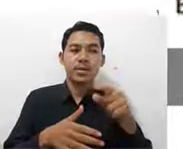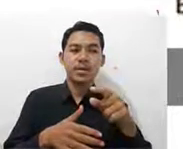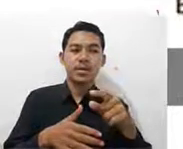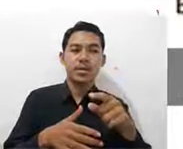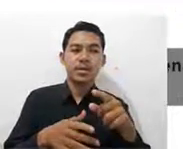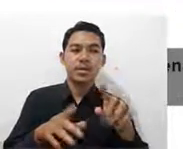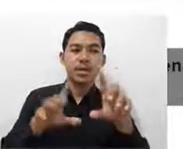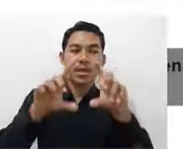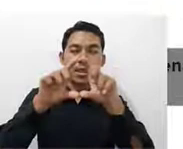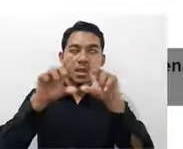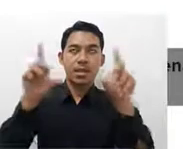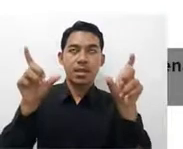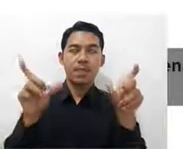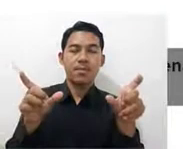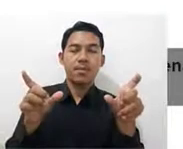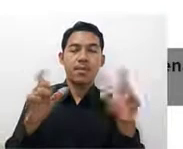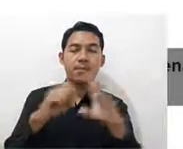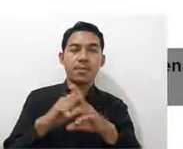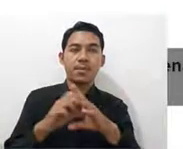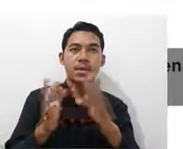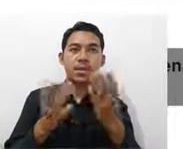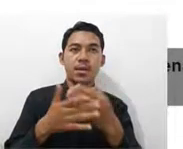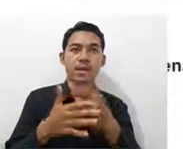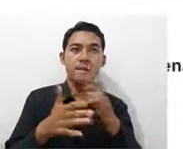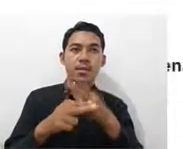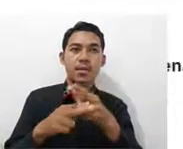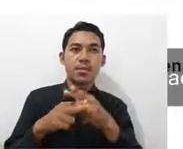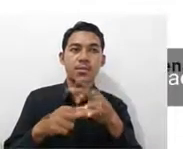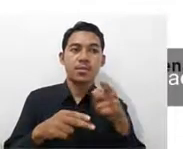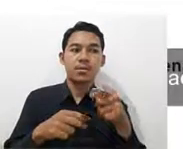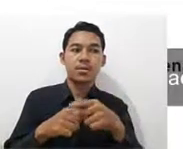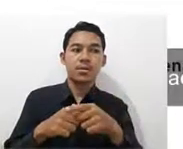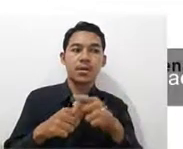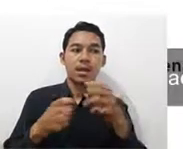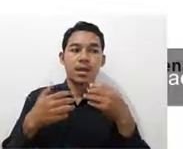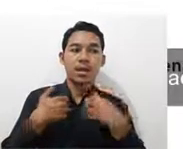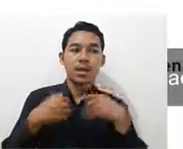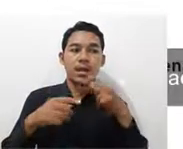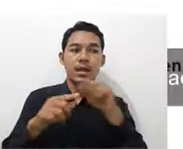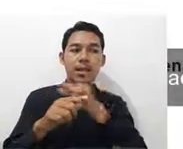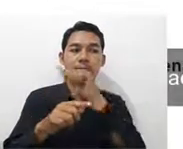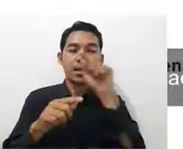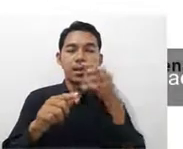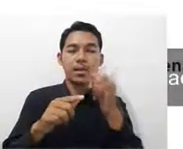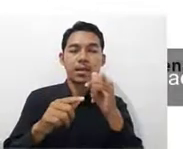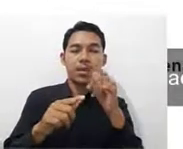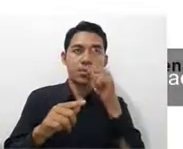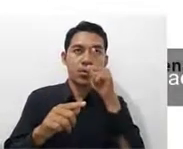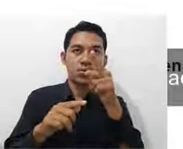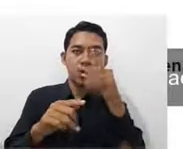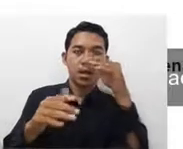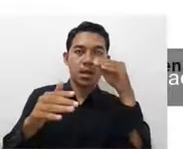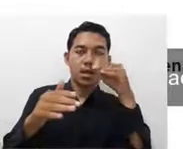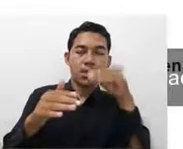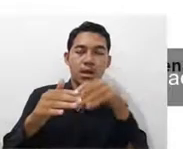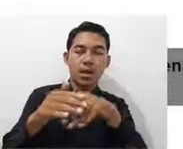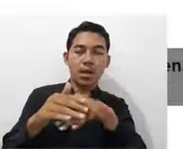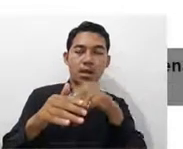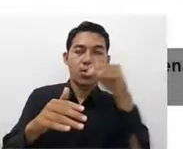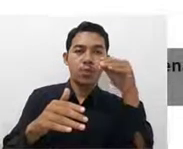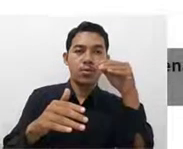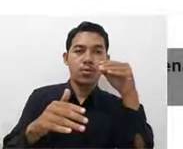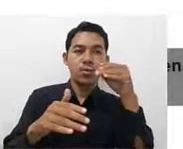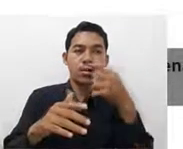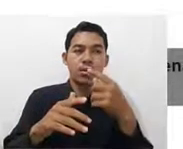kalau XNOR ya tinggal ditambahin ini aja, ada lingkaran yang menunjukkan outputnya berbanding